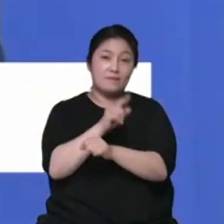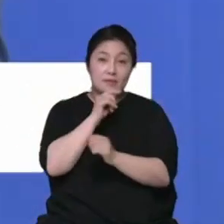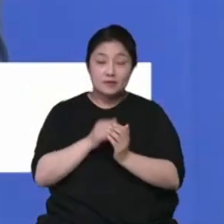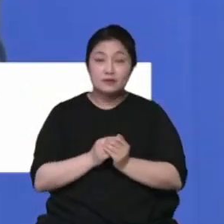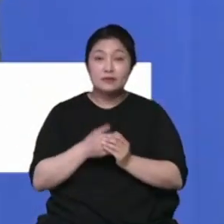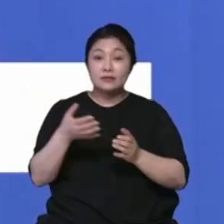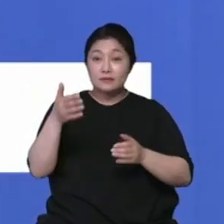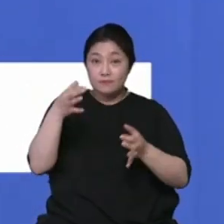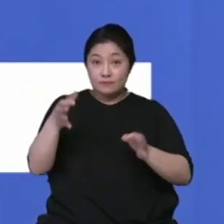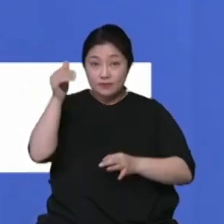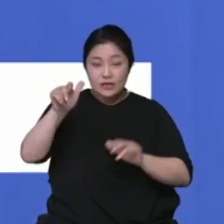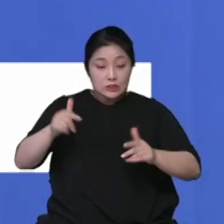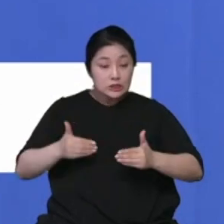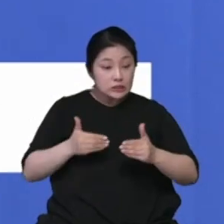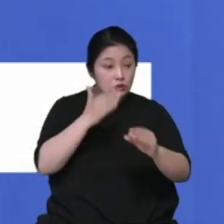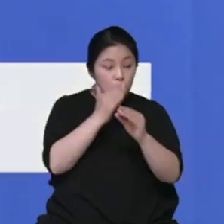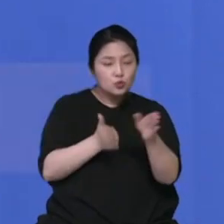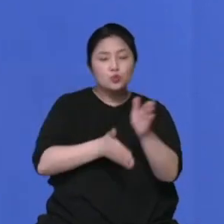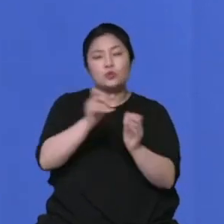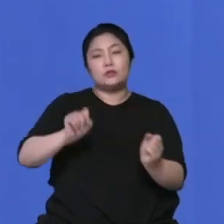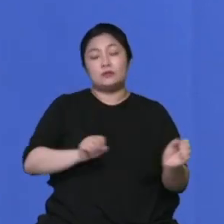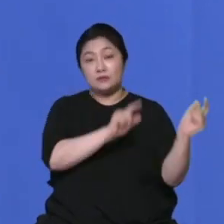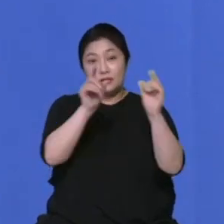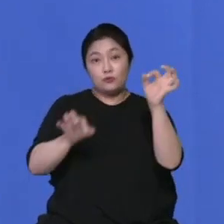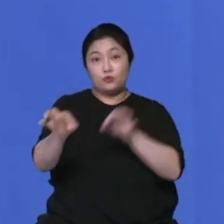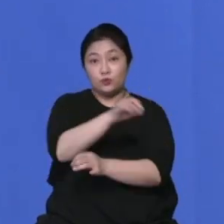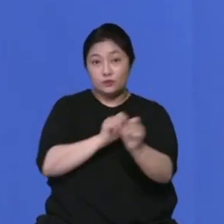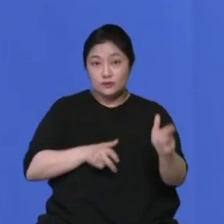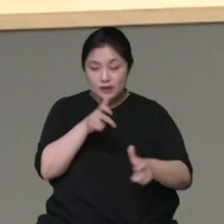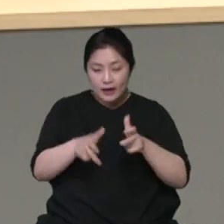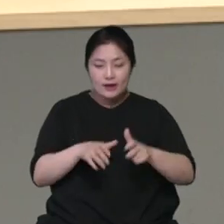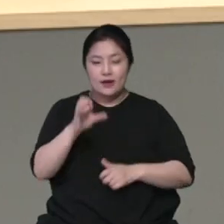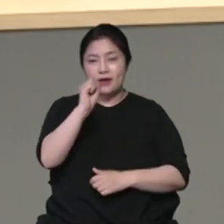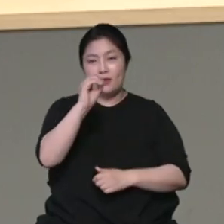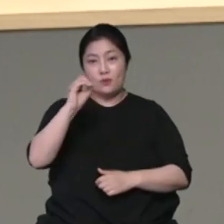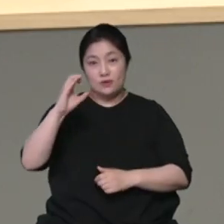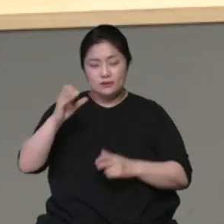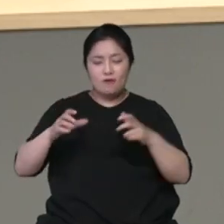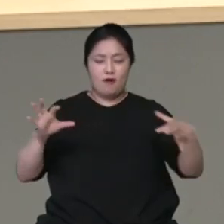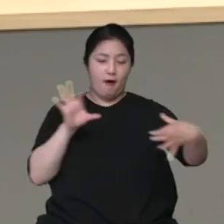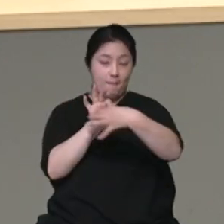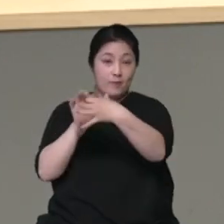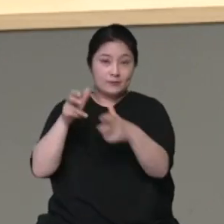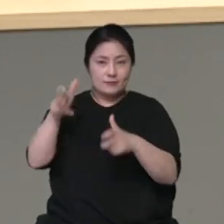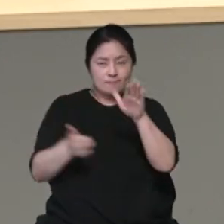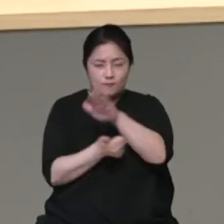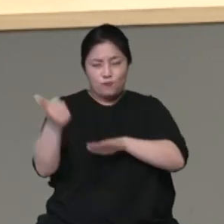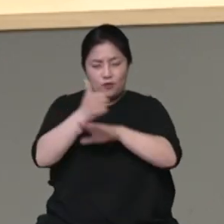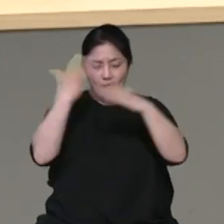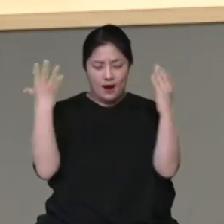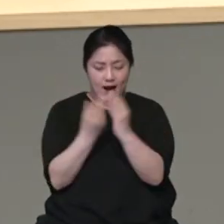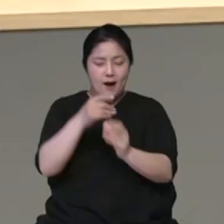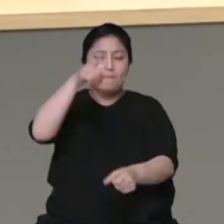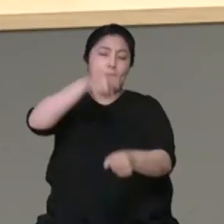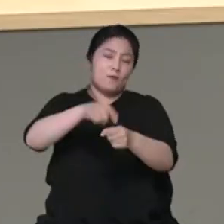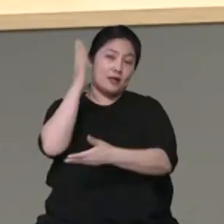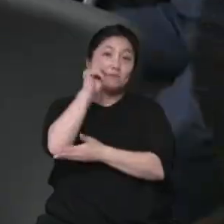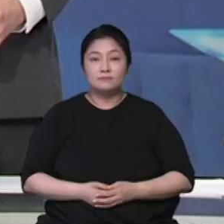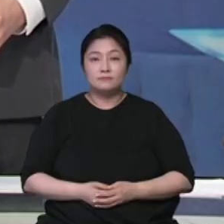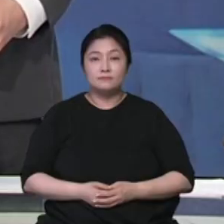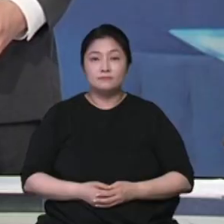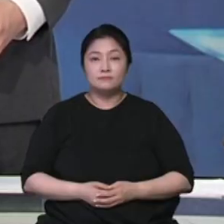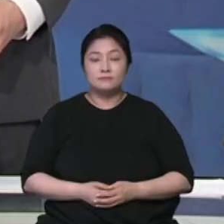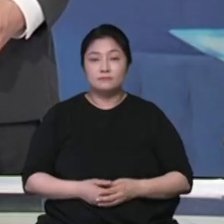김 청장은 현재 진행 중인 도시재생 뉴딜 사업과 생활형 SOC 복합화 사업을 성공적으로 마무리하겠다고